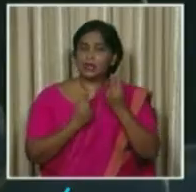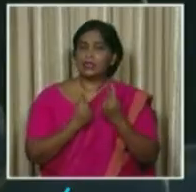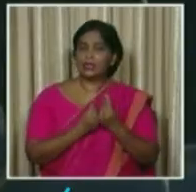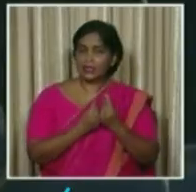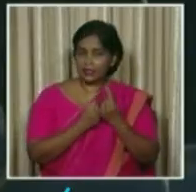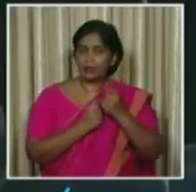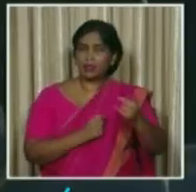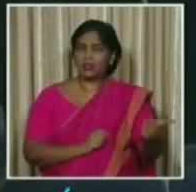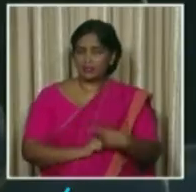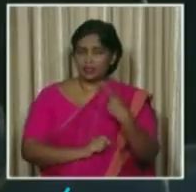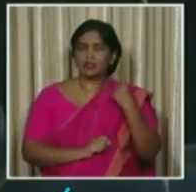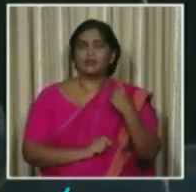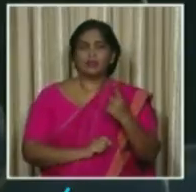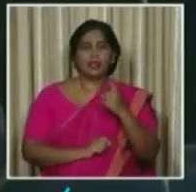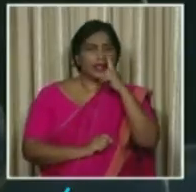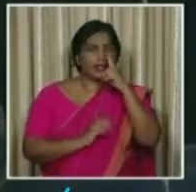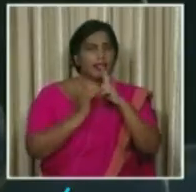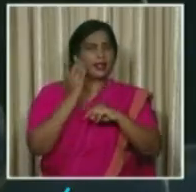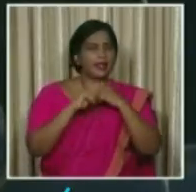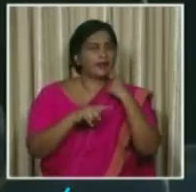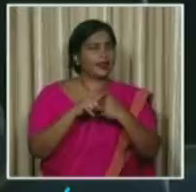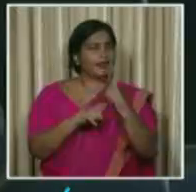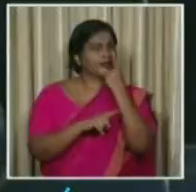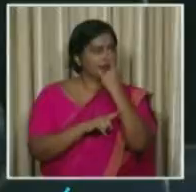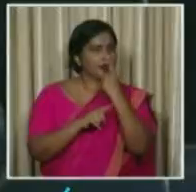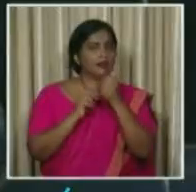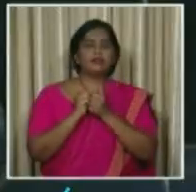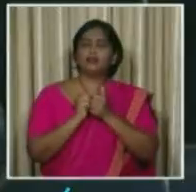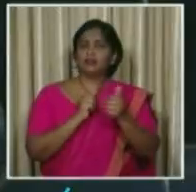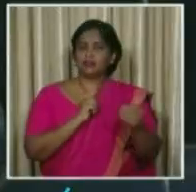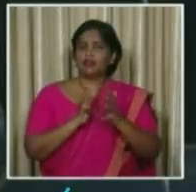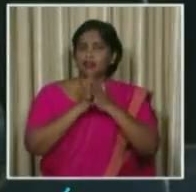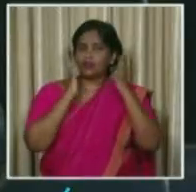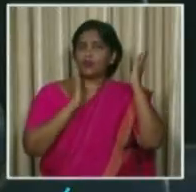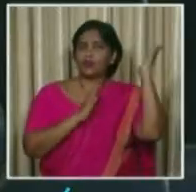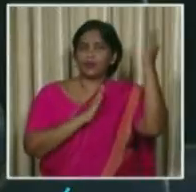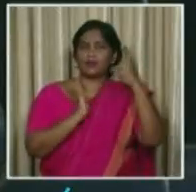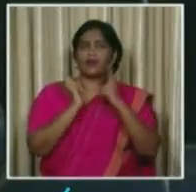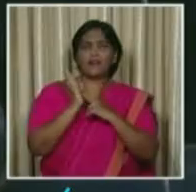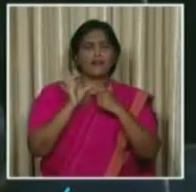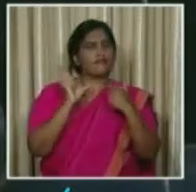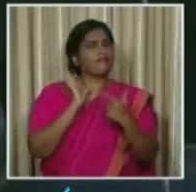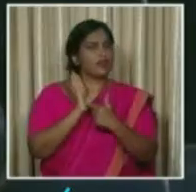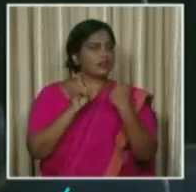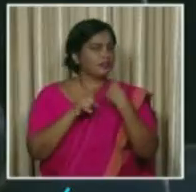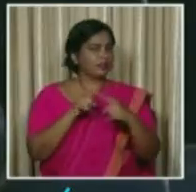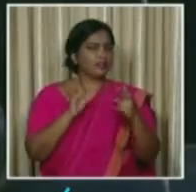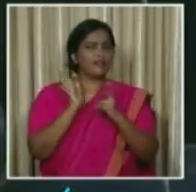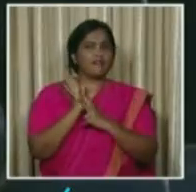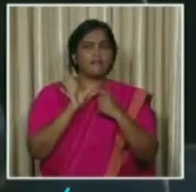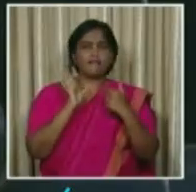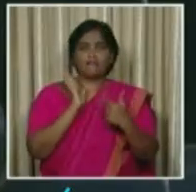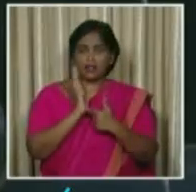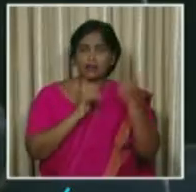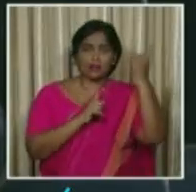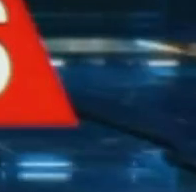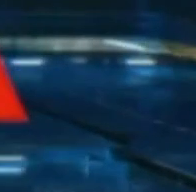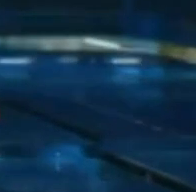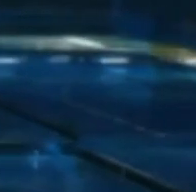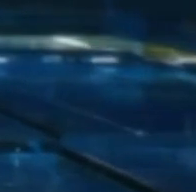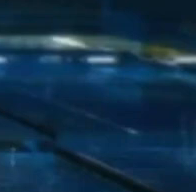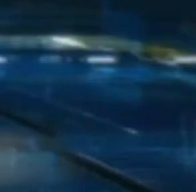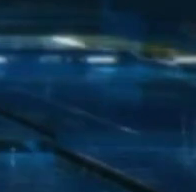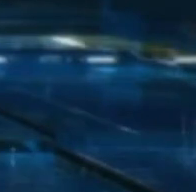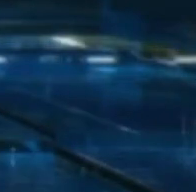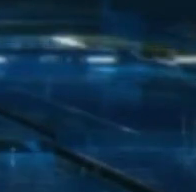ඉක්මනින් එක දවසකදී එක බදු ක්‍රමයකට මේ රට ගෙනියන්න ඕනේ. බොහෝ රටවල් වල තියෙන වැට් එක විතරයි. වැට් එකයි ටර්න් ඕවර් එකයි කියලා දෙකක් නැහැ.